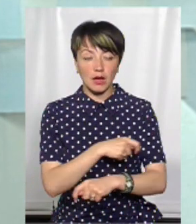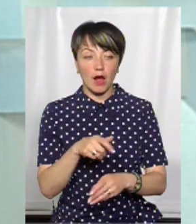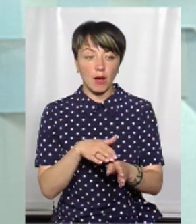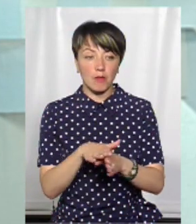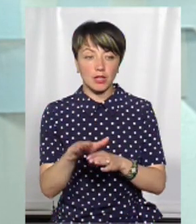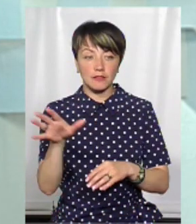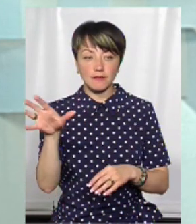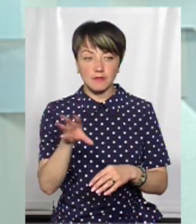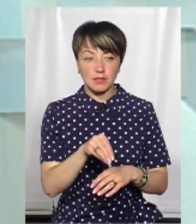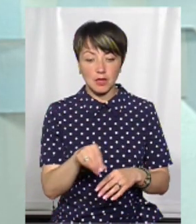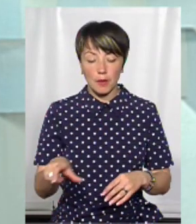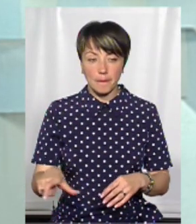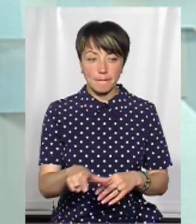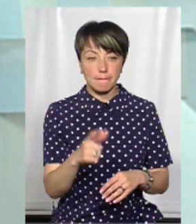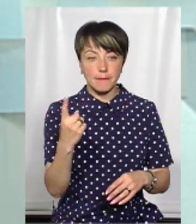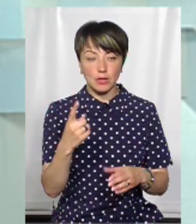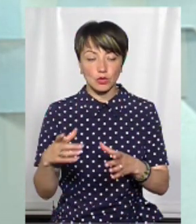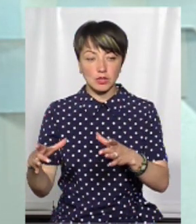майже все плесо першого ставка